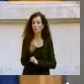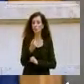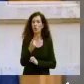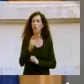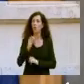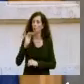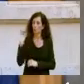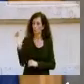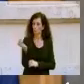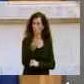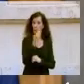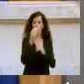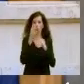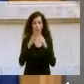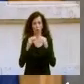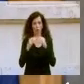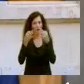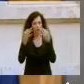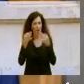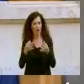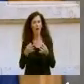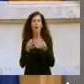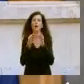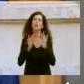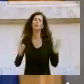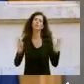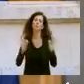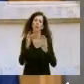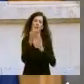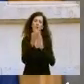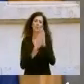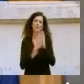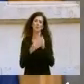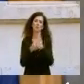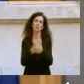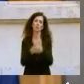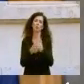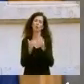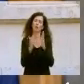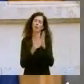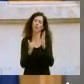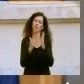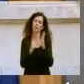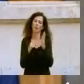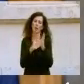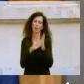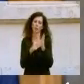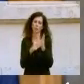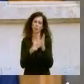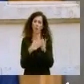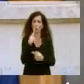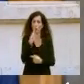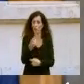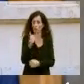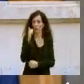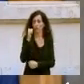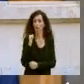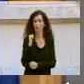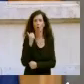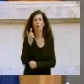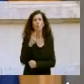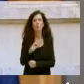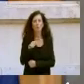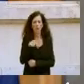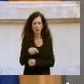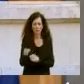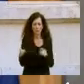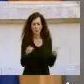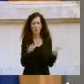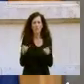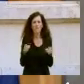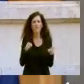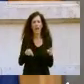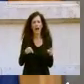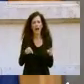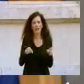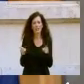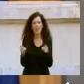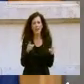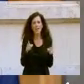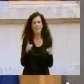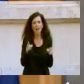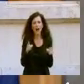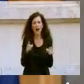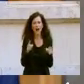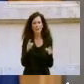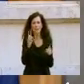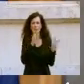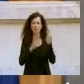rispettando diciamo le misure di precauzione perché l'ho detto prima ma perché adesso attraversiamo una fase in cui l'unica misura di